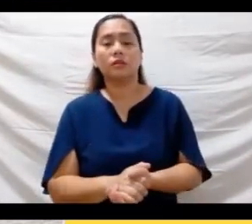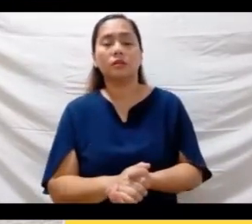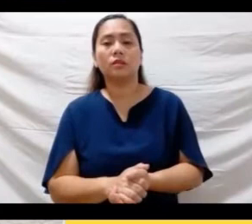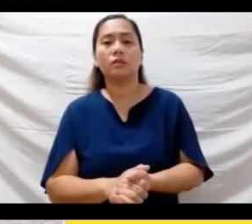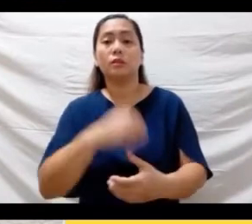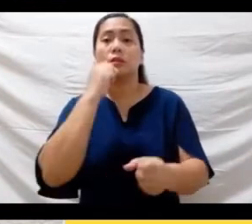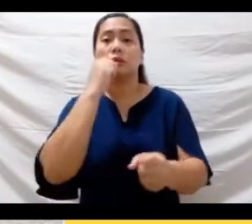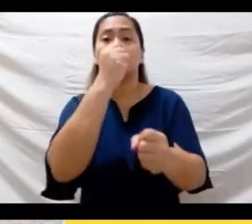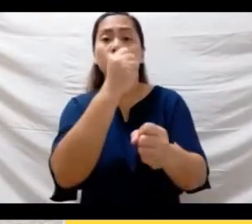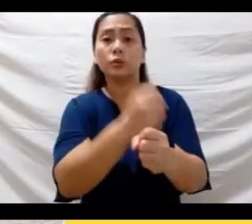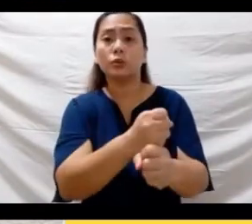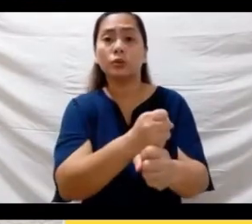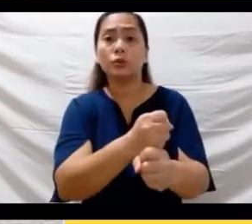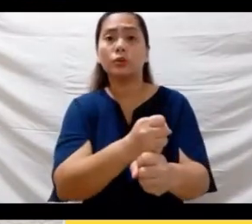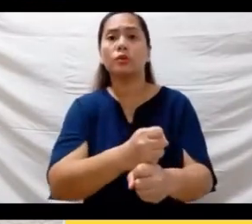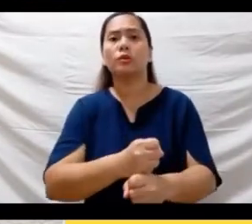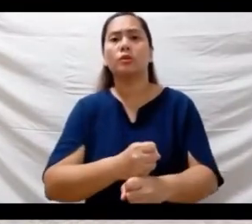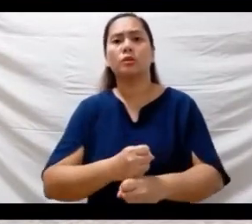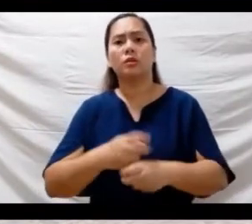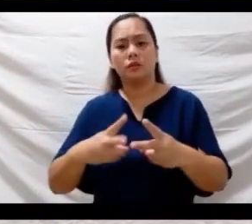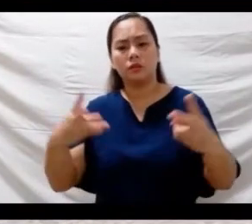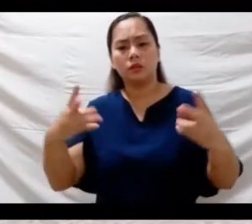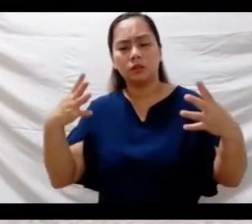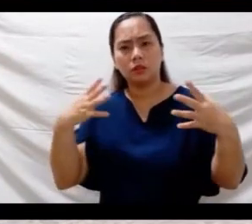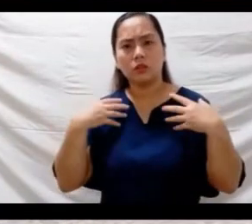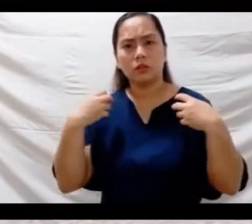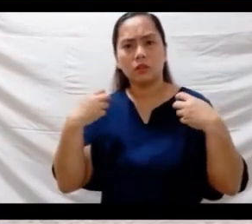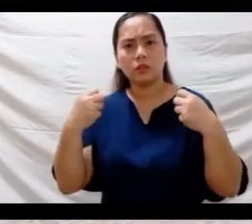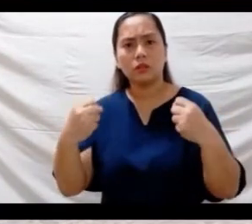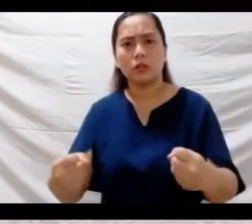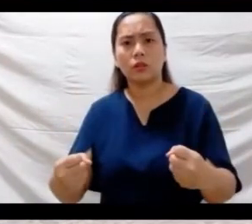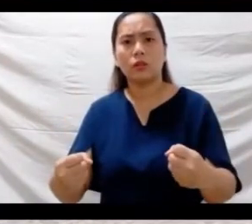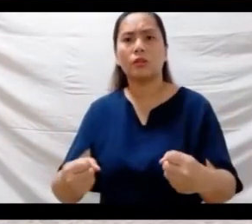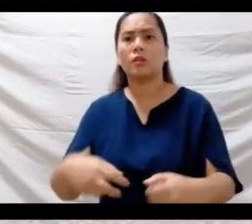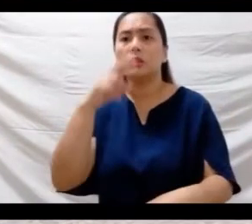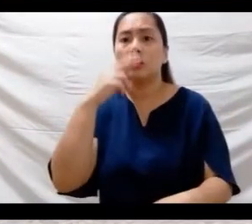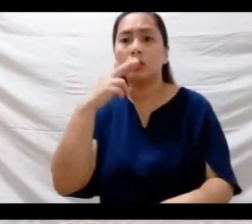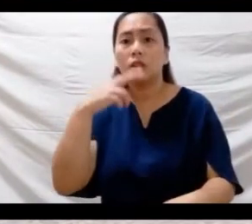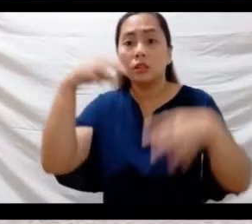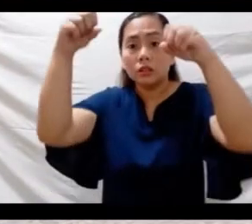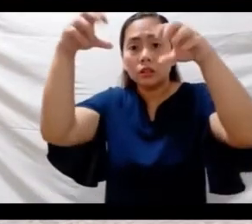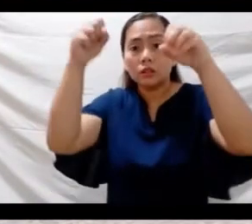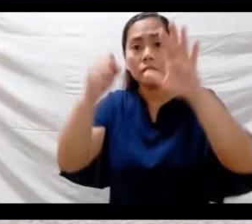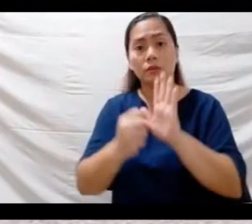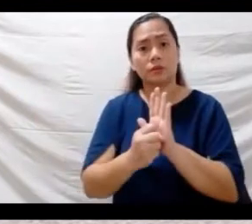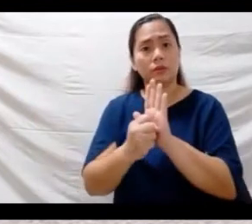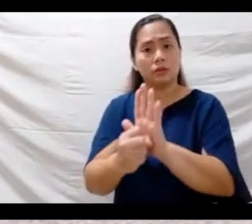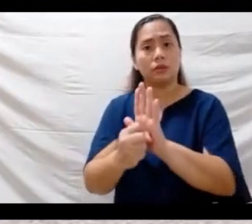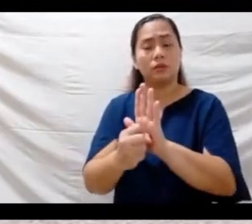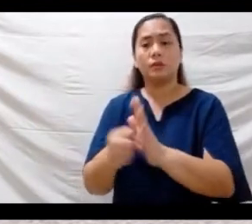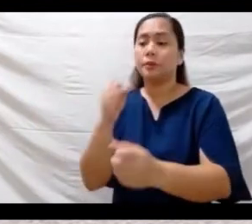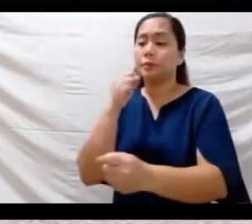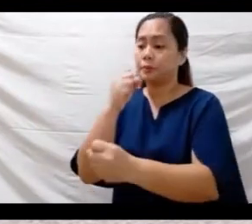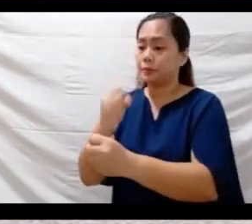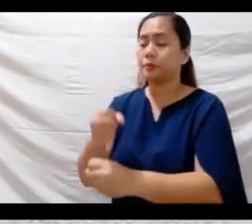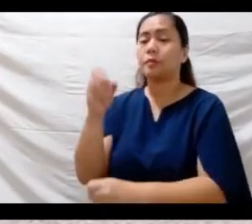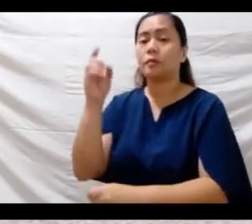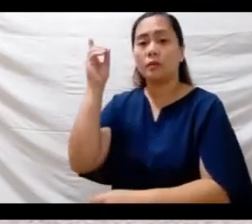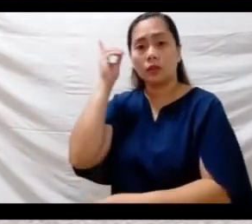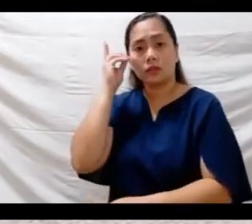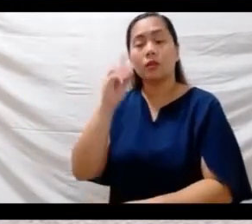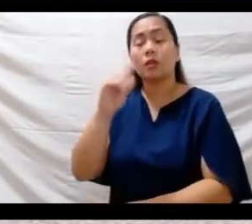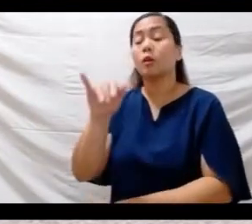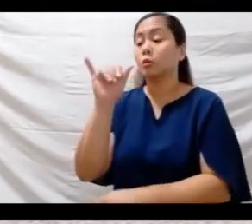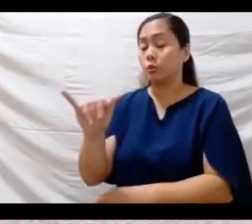Sigurado, ang pinakamalakas ay ang red rainfall advisory. Paninigurado ni Dino. Oo